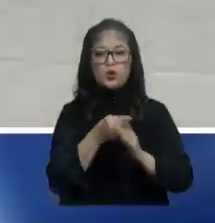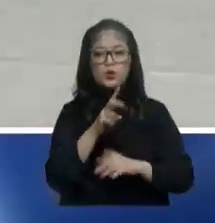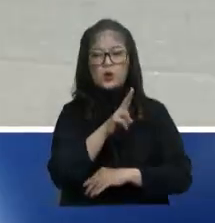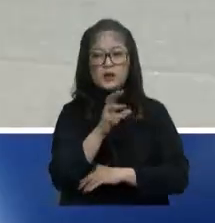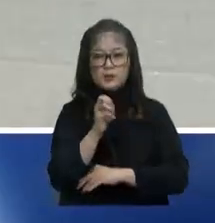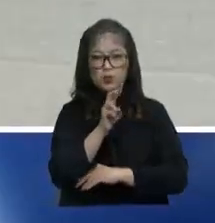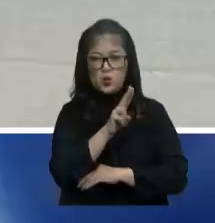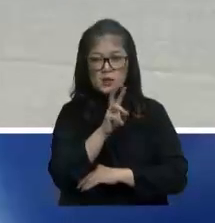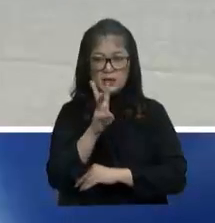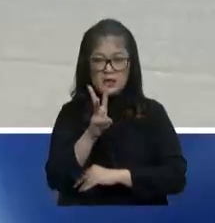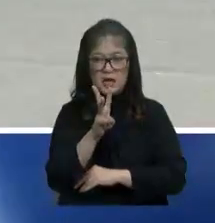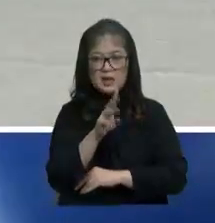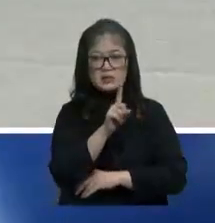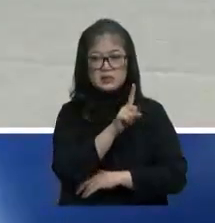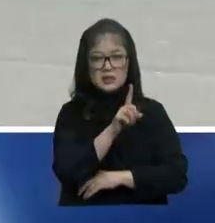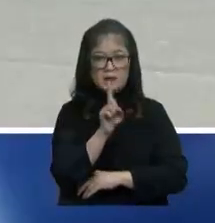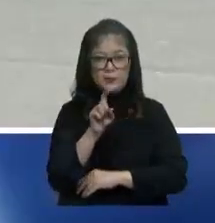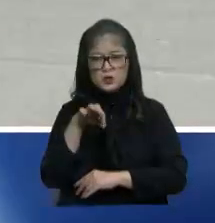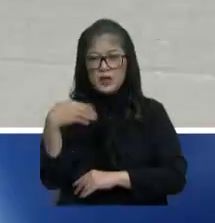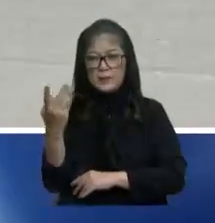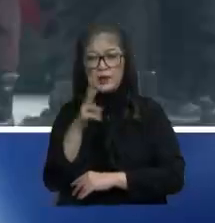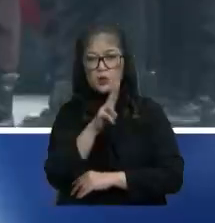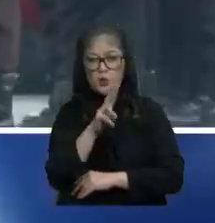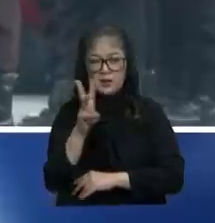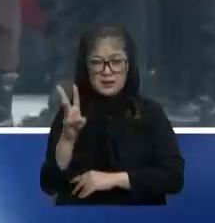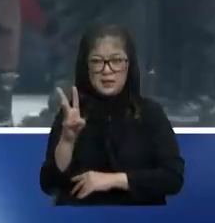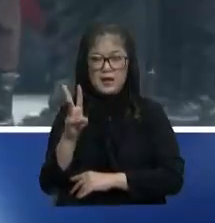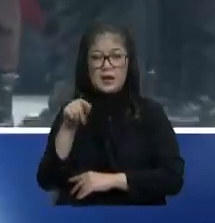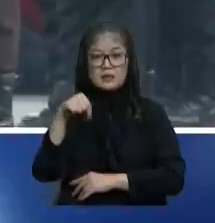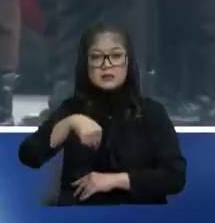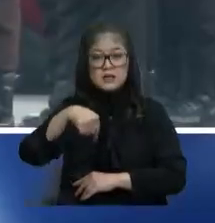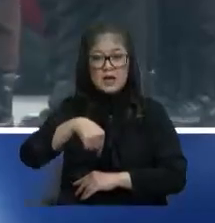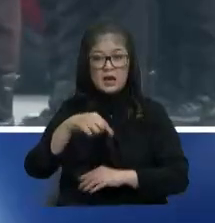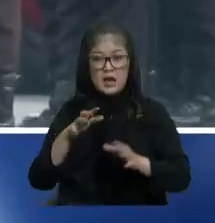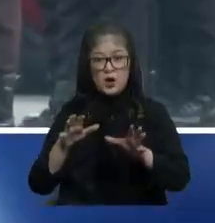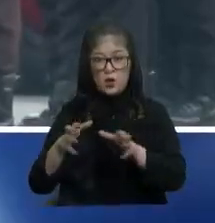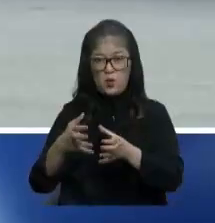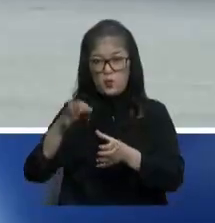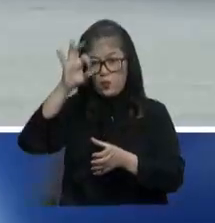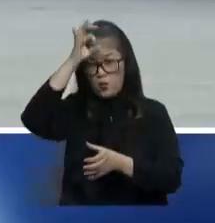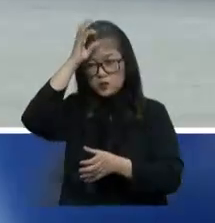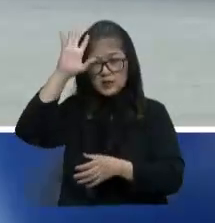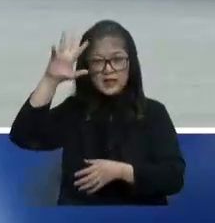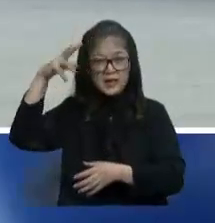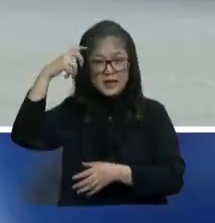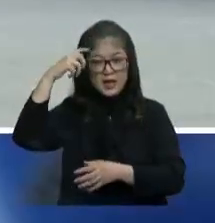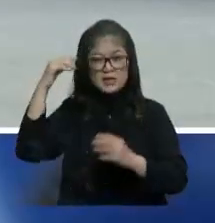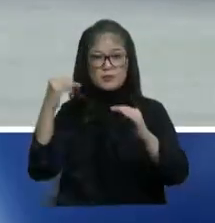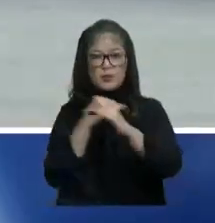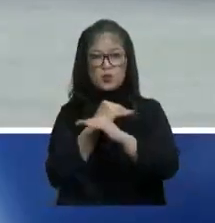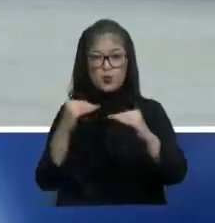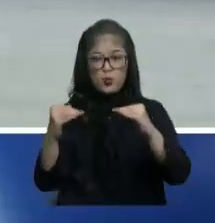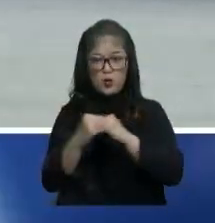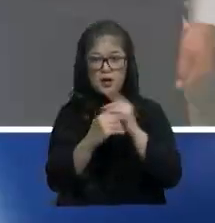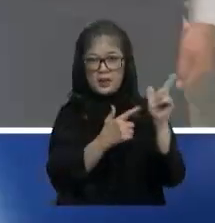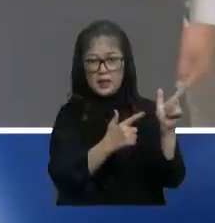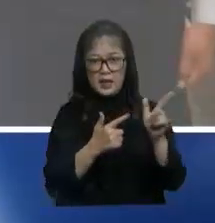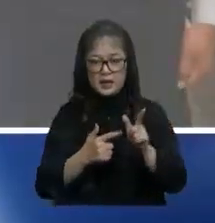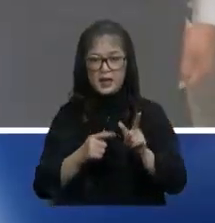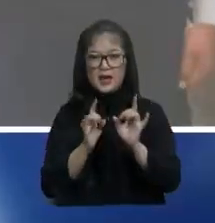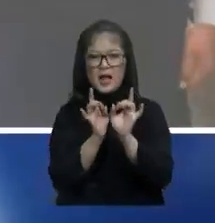ini Polda Metro Jaya bersama anggota Polri, Polres, Dinas Perhubungan dan juga TNI dan juga anggota lainnya akan